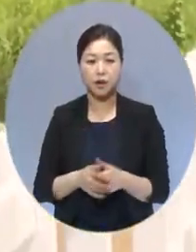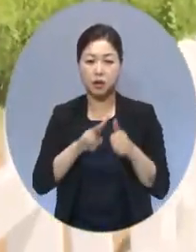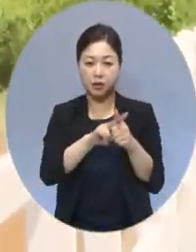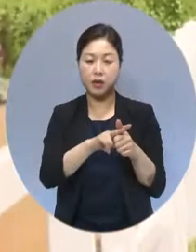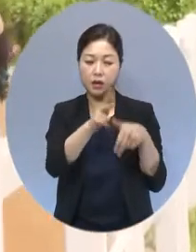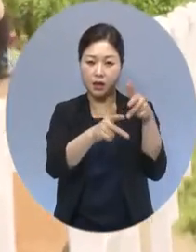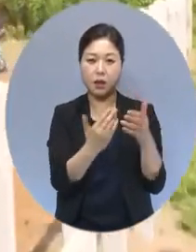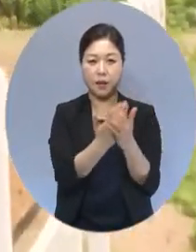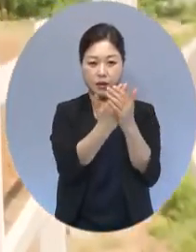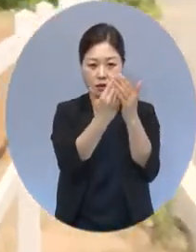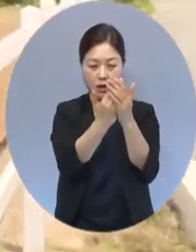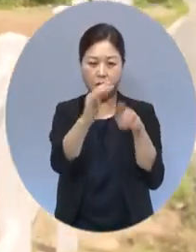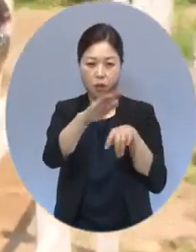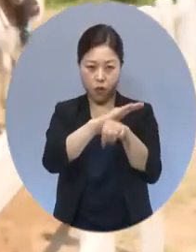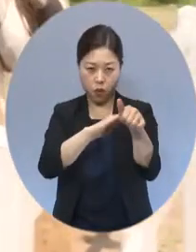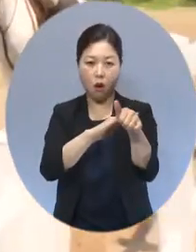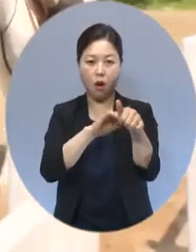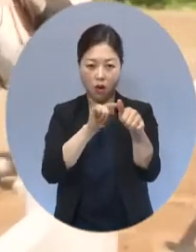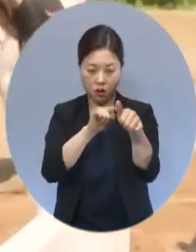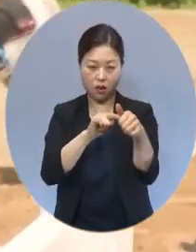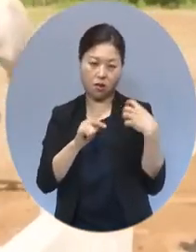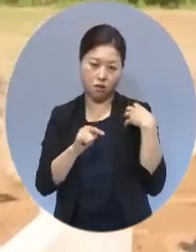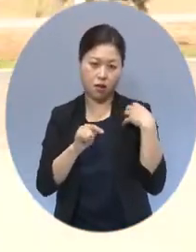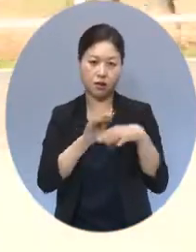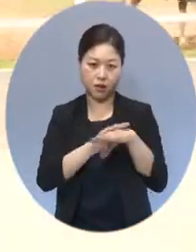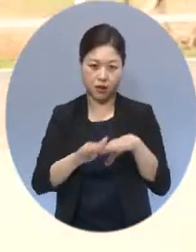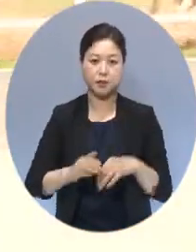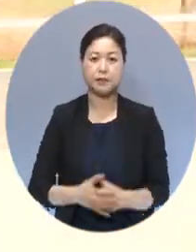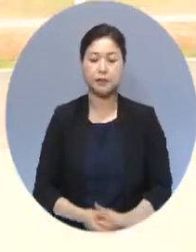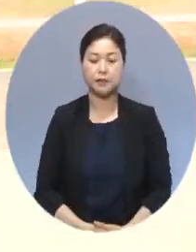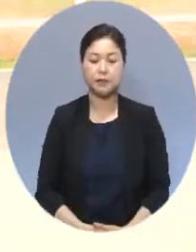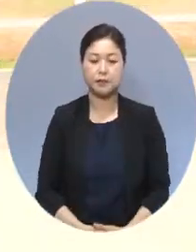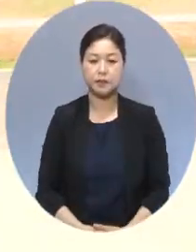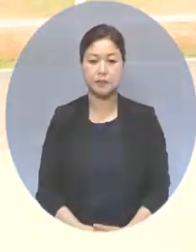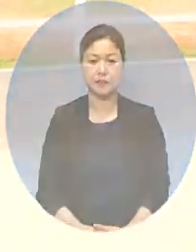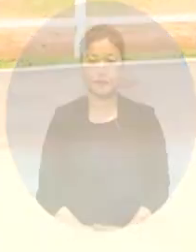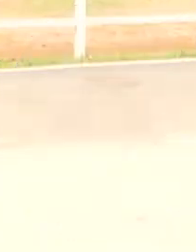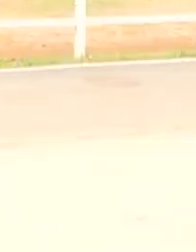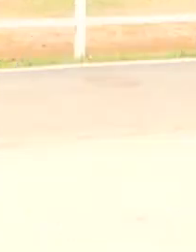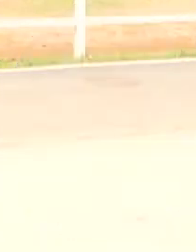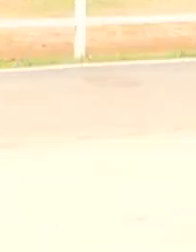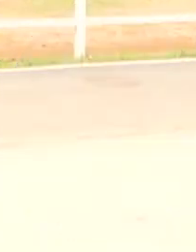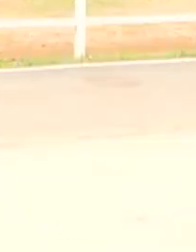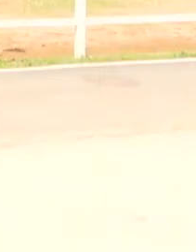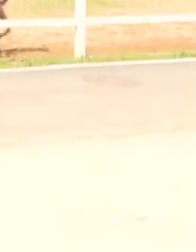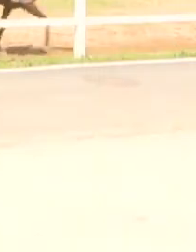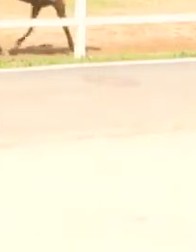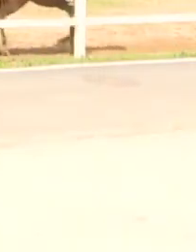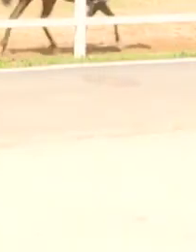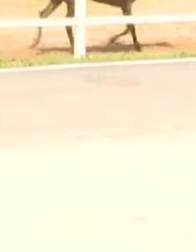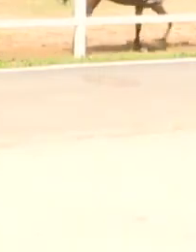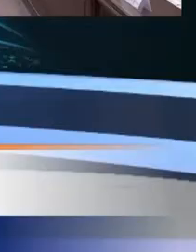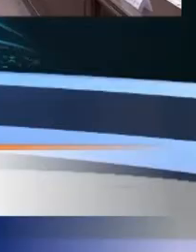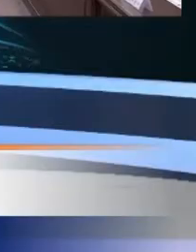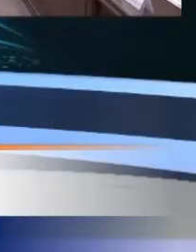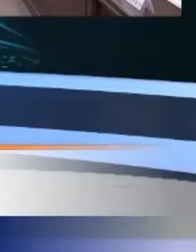발전에 선두주자 역할을 하고 있습니다. 지금까지 복지TV 전북방송 최정원이었습니다.